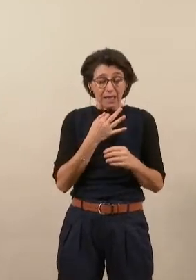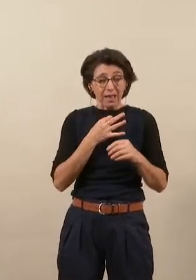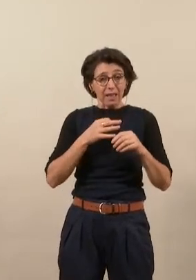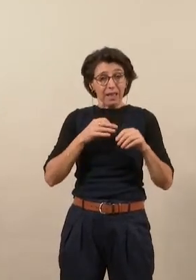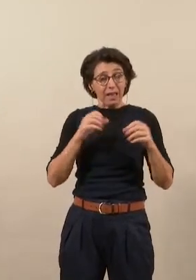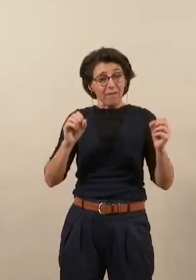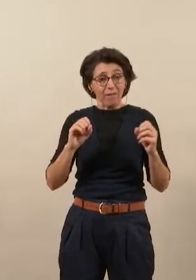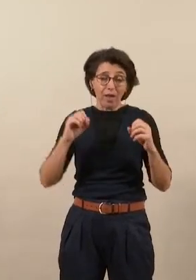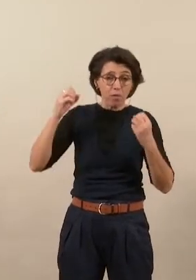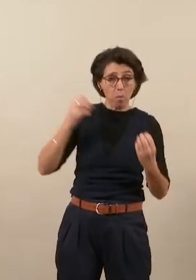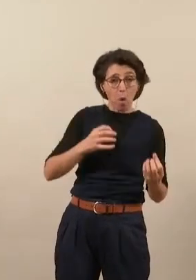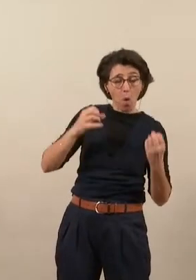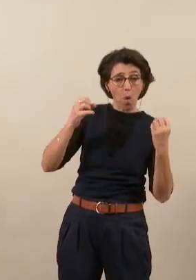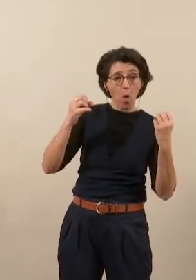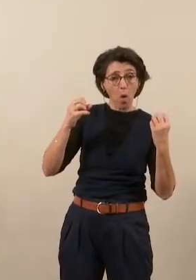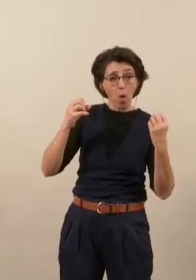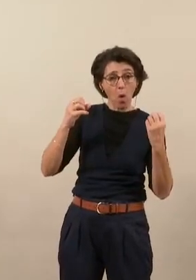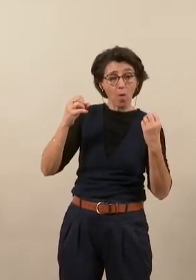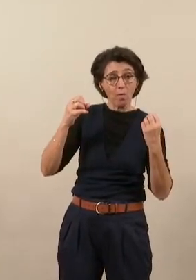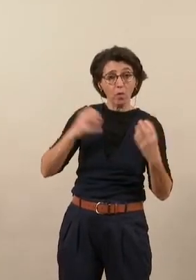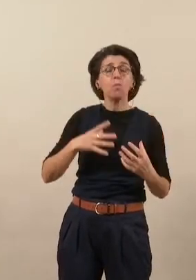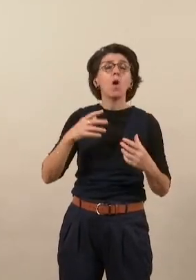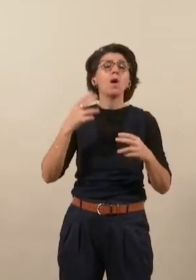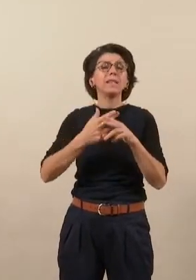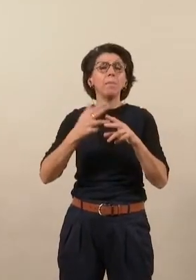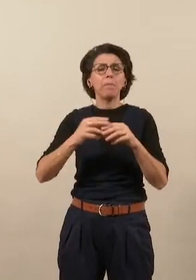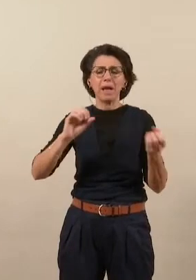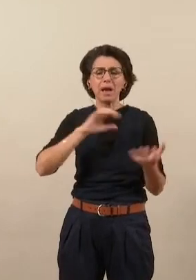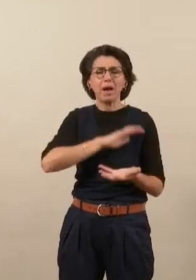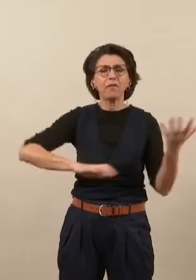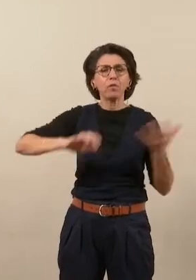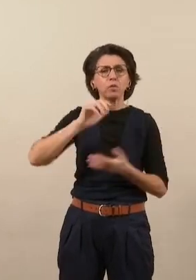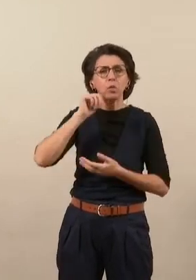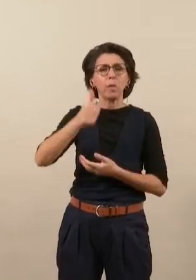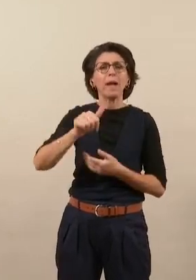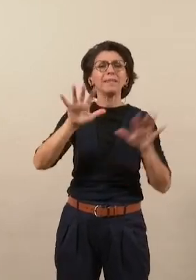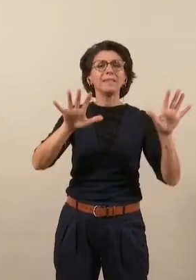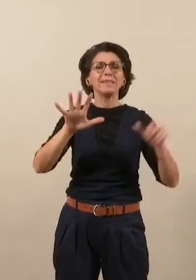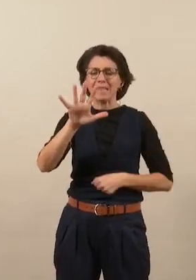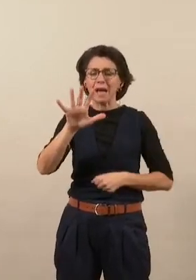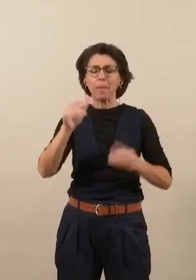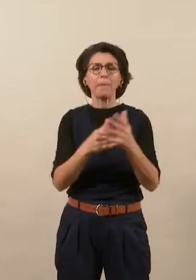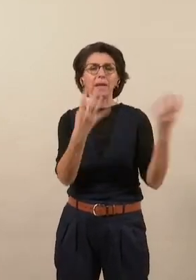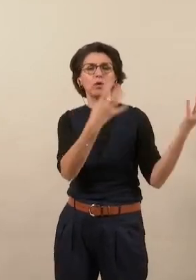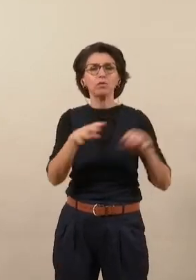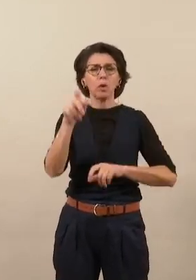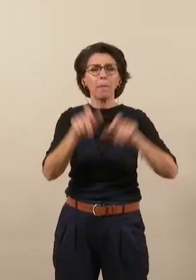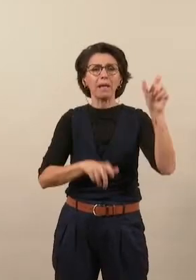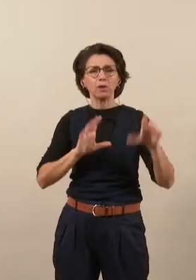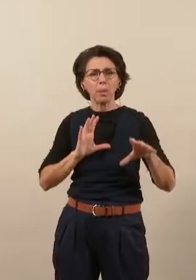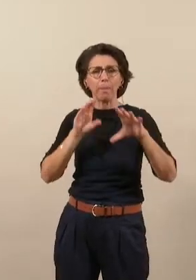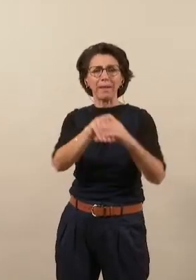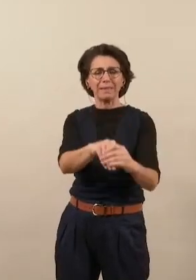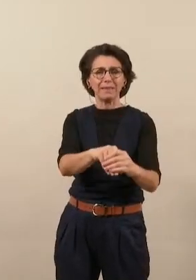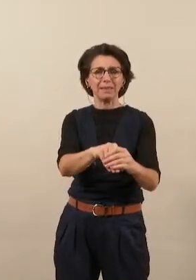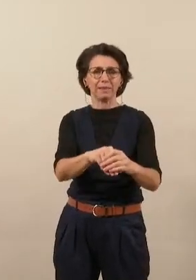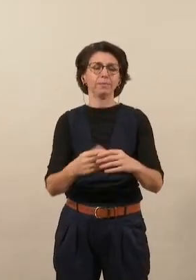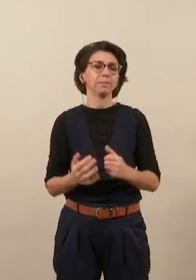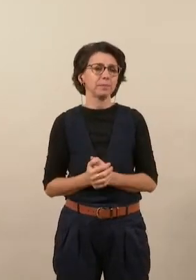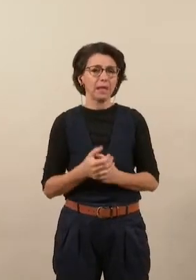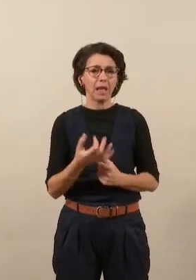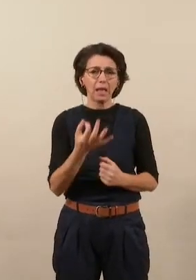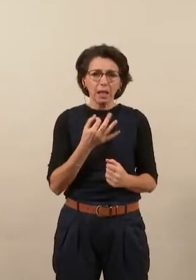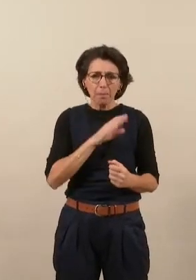l'événement Révolutionnons demain, en précisant que c'est le cumul des fréquentations des différents